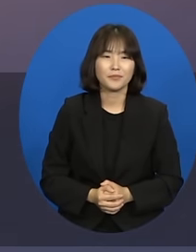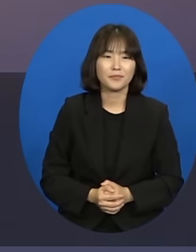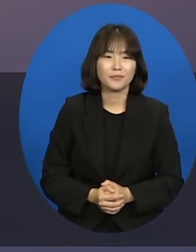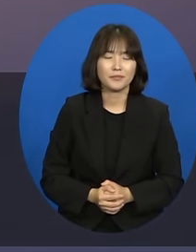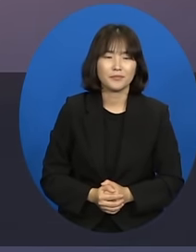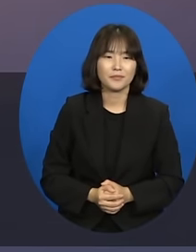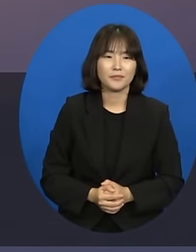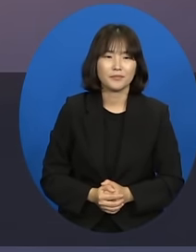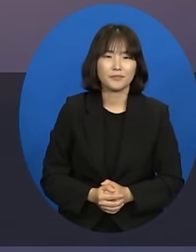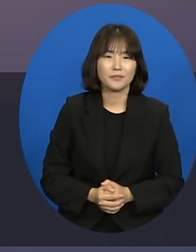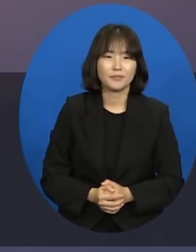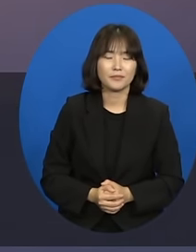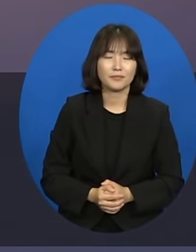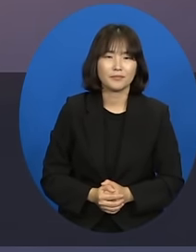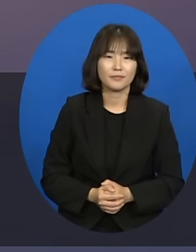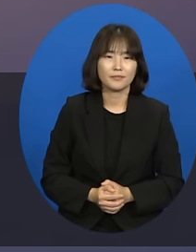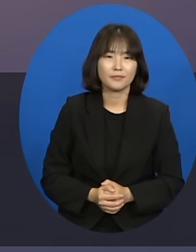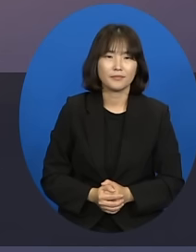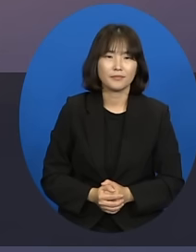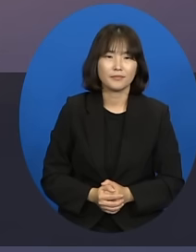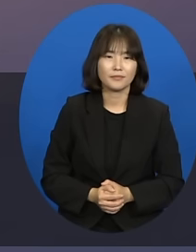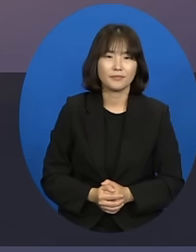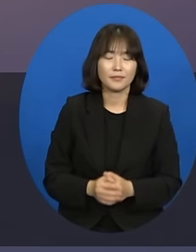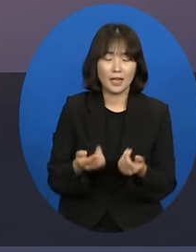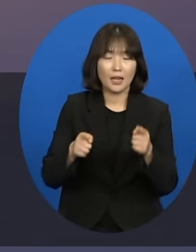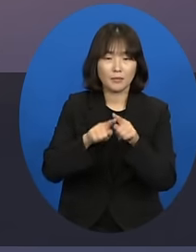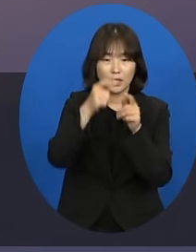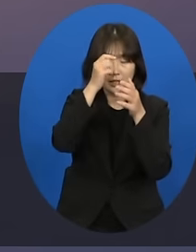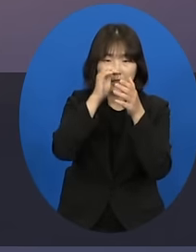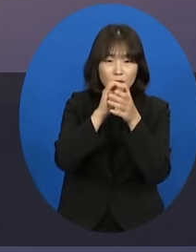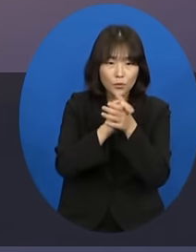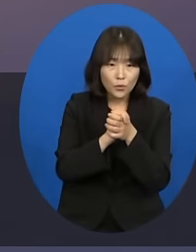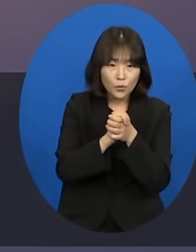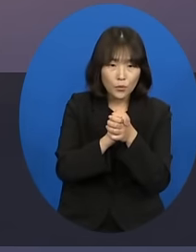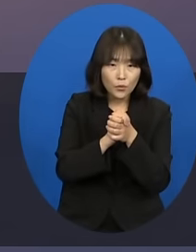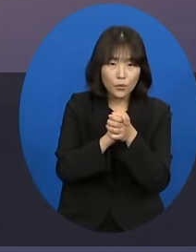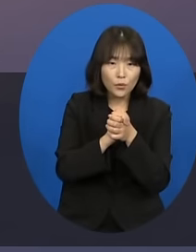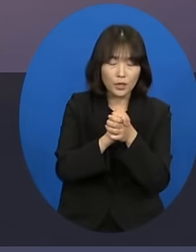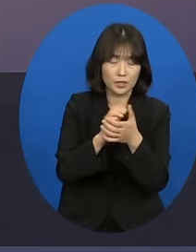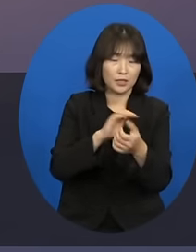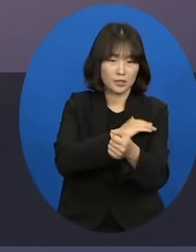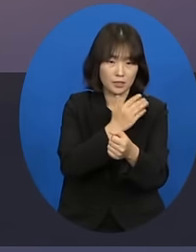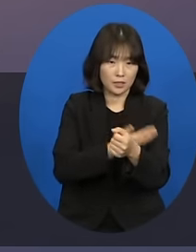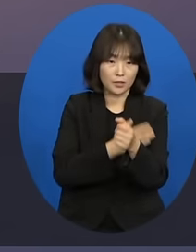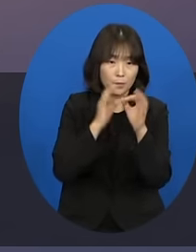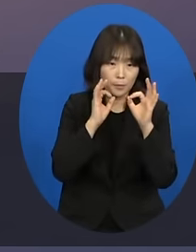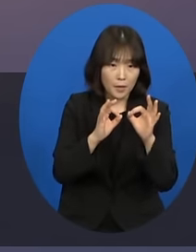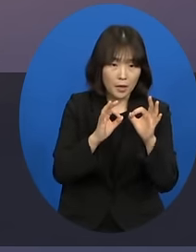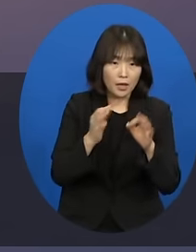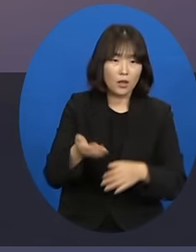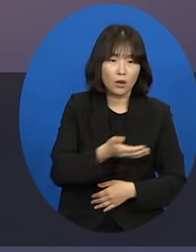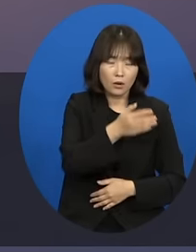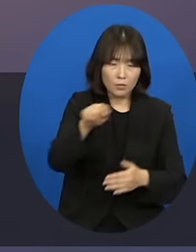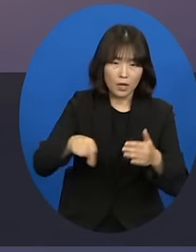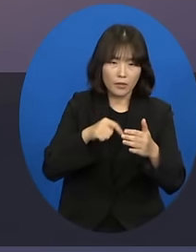예. 이제 우리가 함께 기도하는 데 능력을 보겠습니다. 여러분 가운데 고난을 받는 사람이